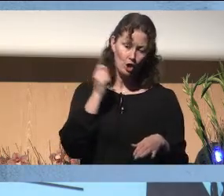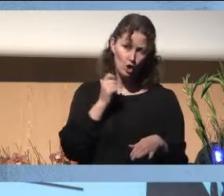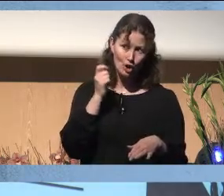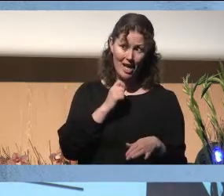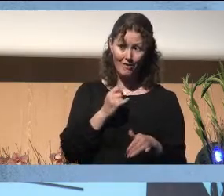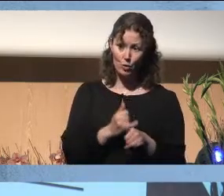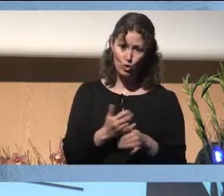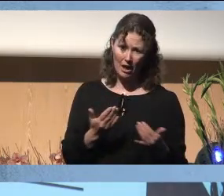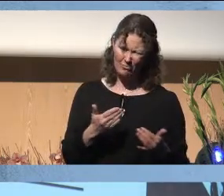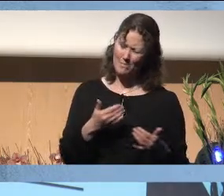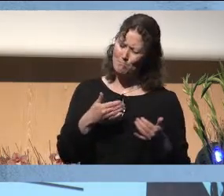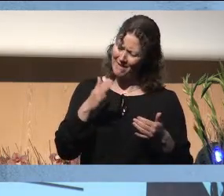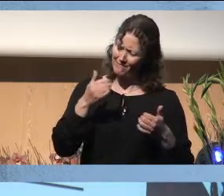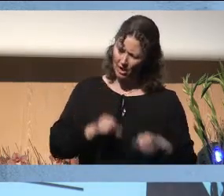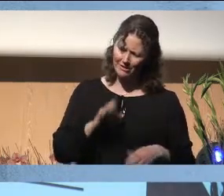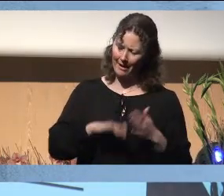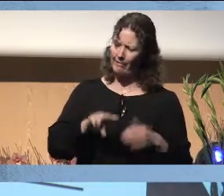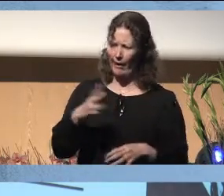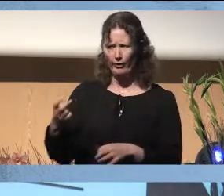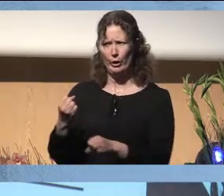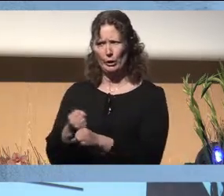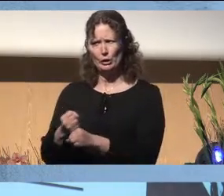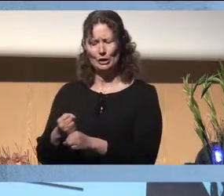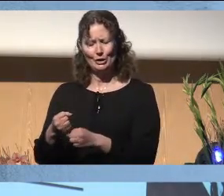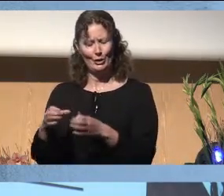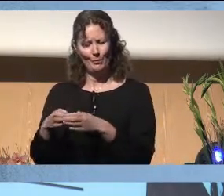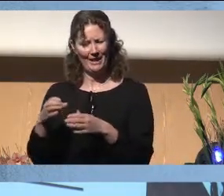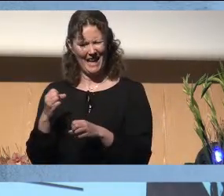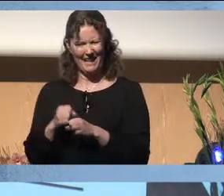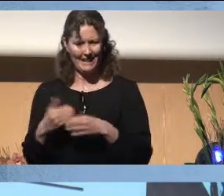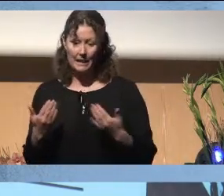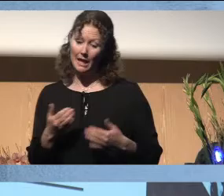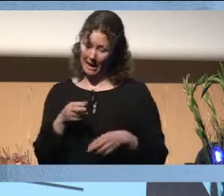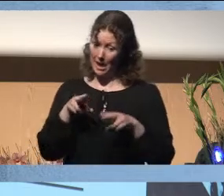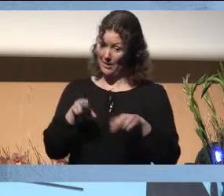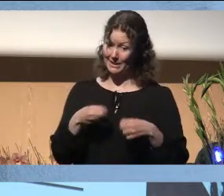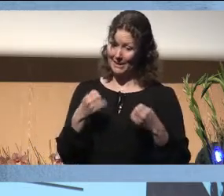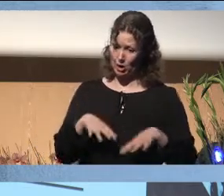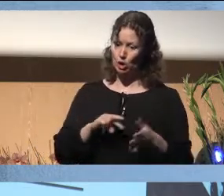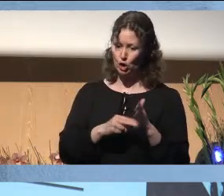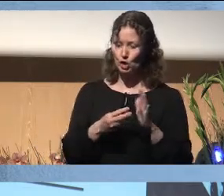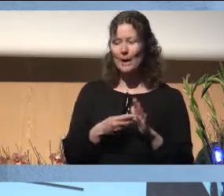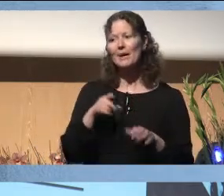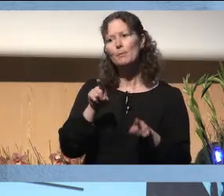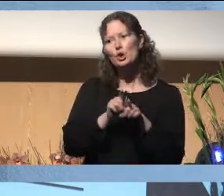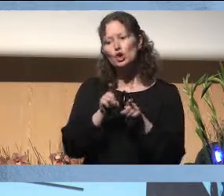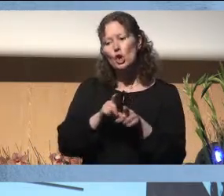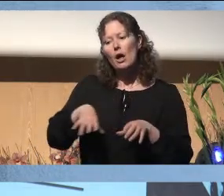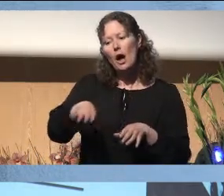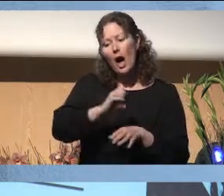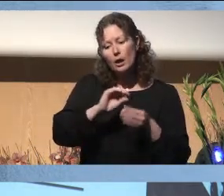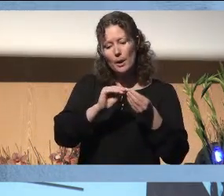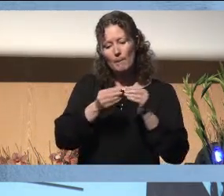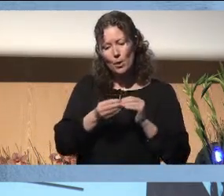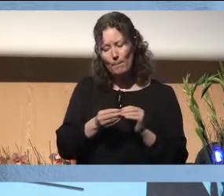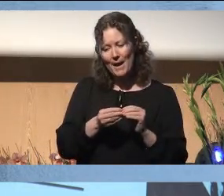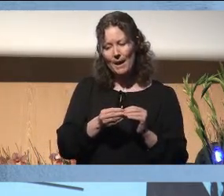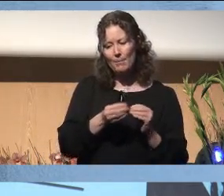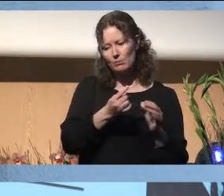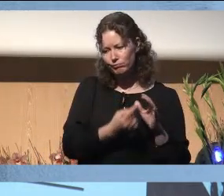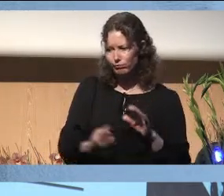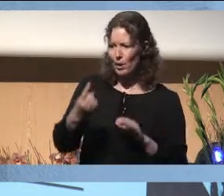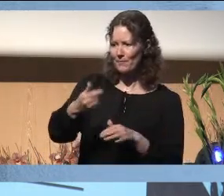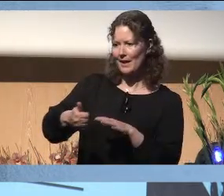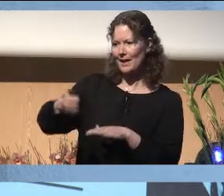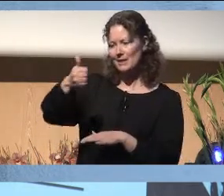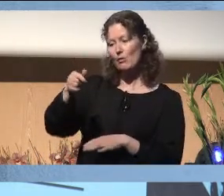Ja, det är inte mycket svårare än någon annan yrkesgrupp. Det är ett totalt respektlöst system. Och det innebär att alla problem går upp till chefen som